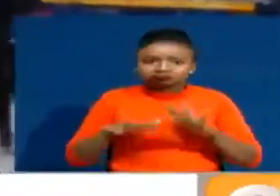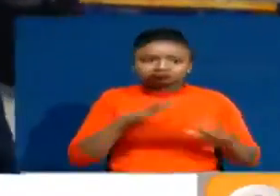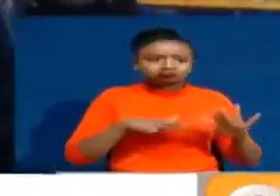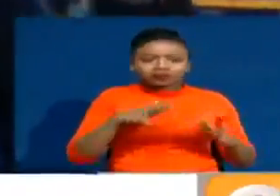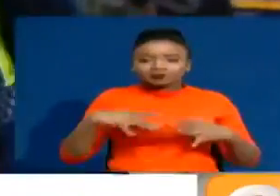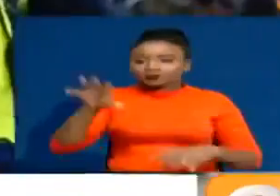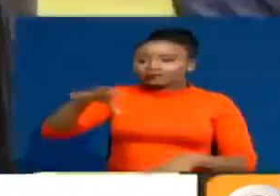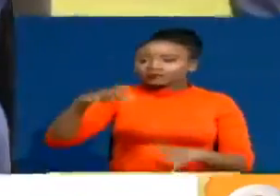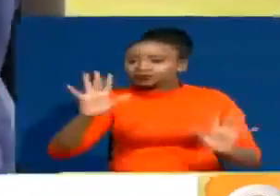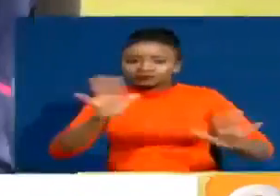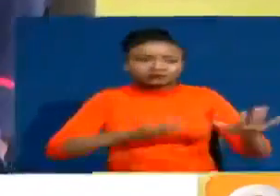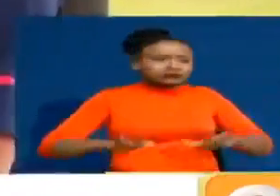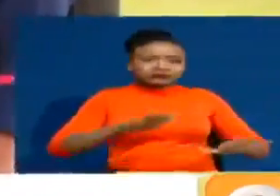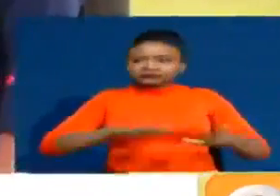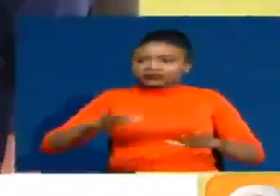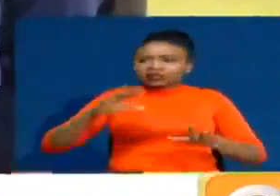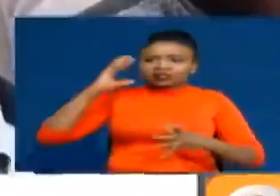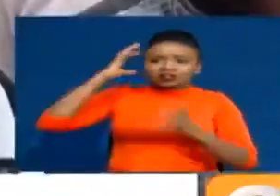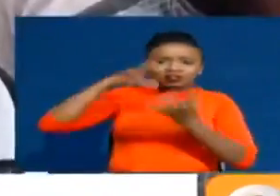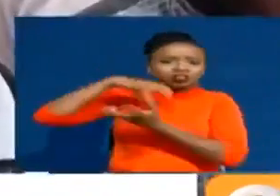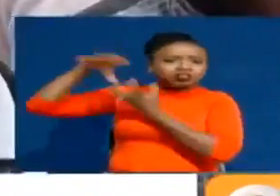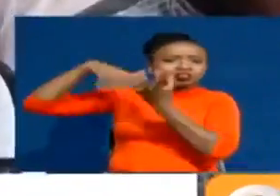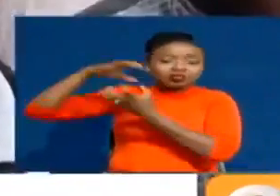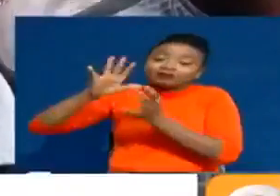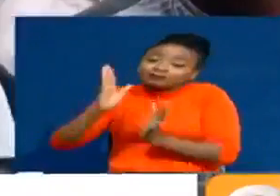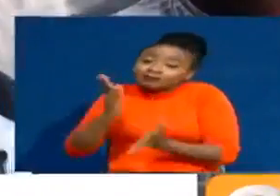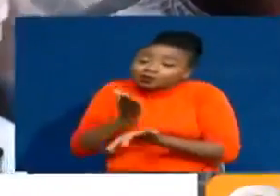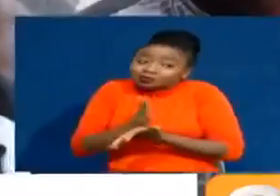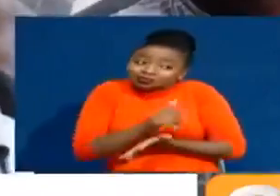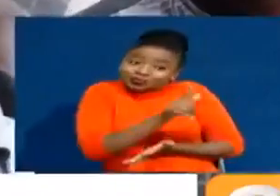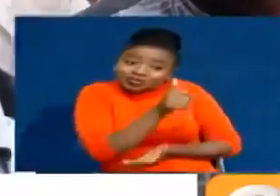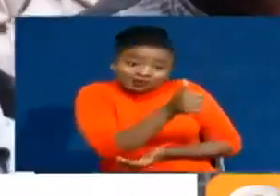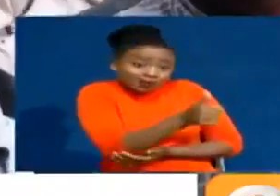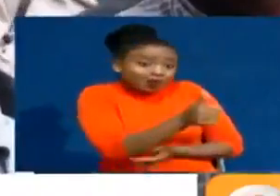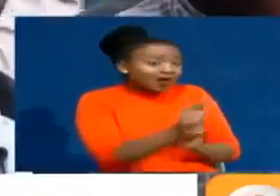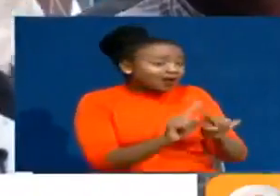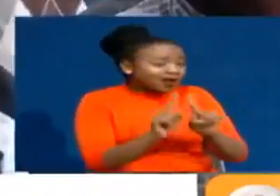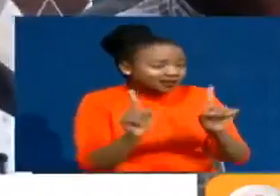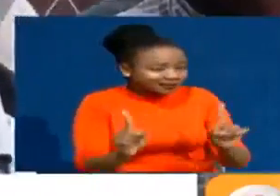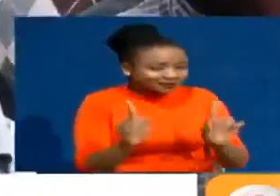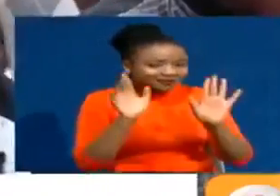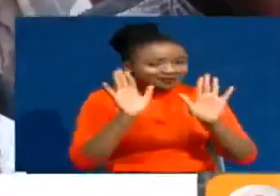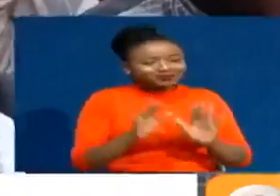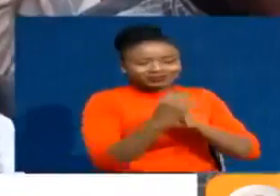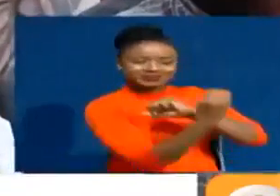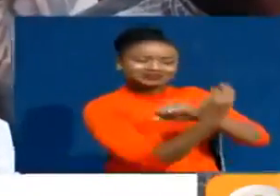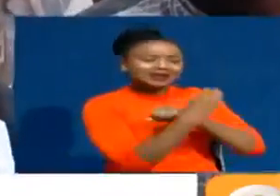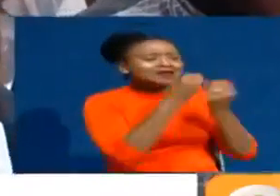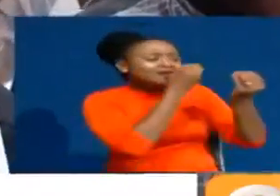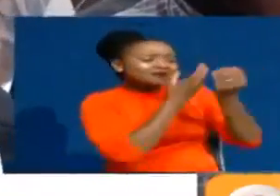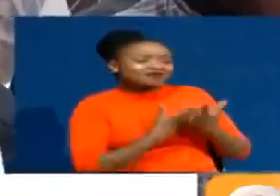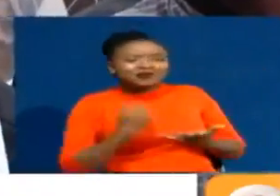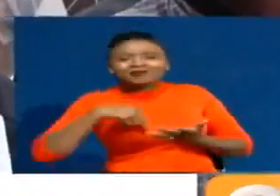matatu walionyesha kuchanganyikiwa muda wote. Yenyewe ni vizuri vile wanafanya, lakini inafaa watuelekeze, waweke